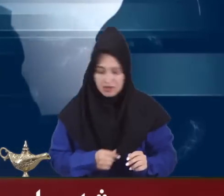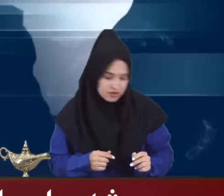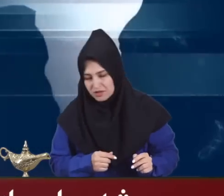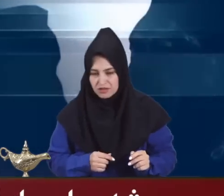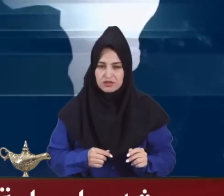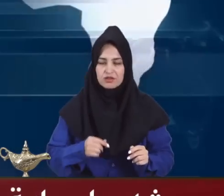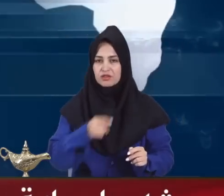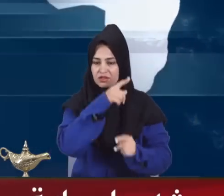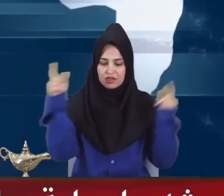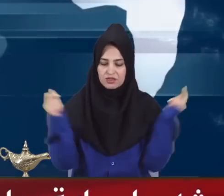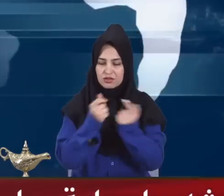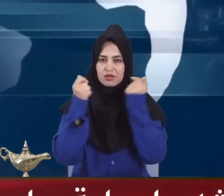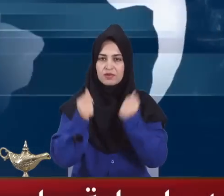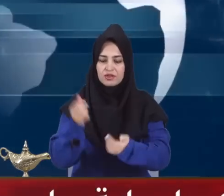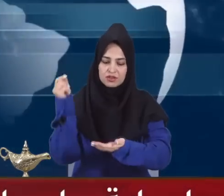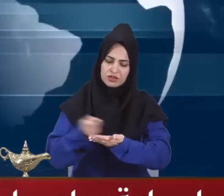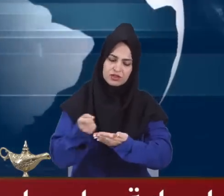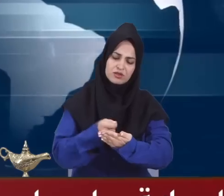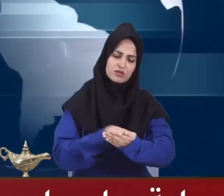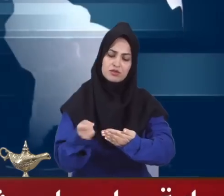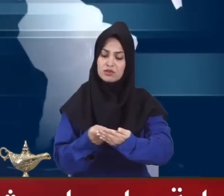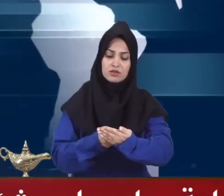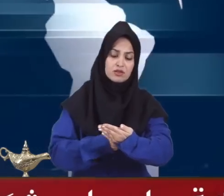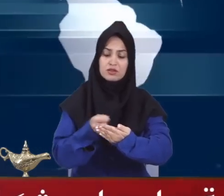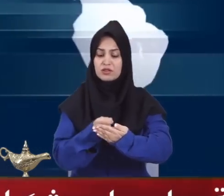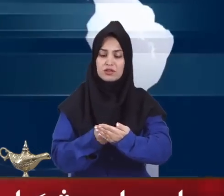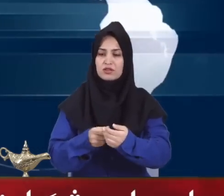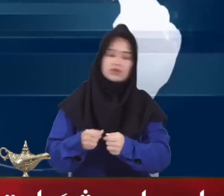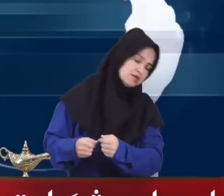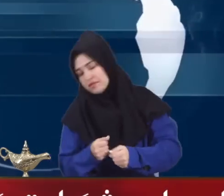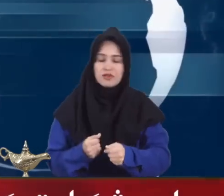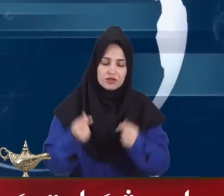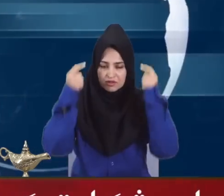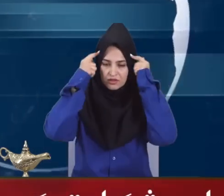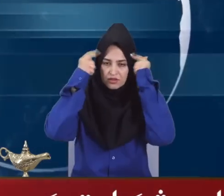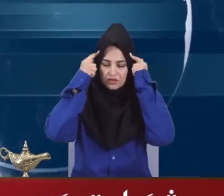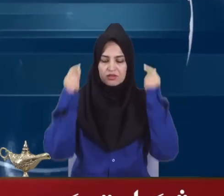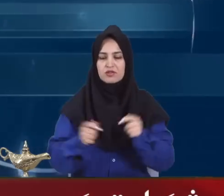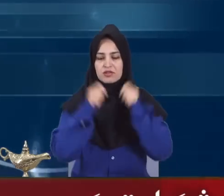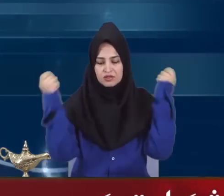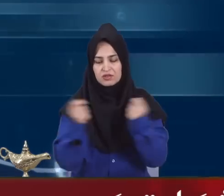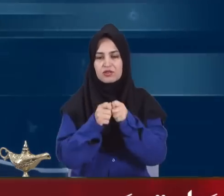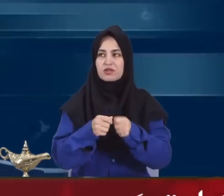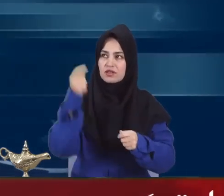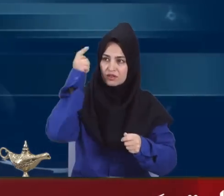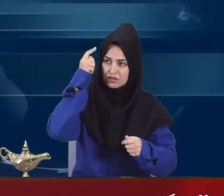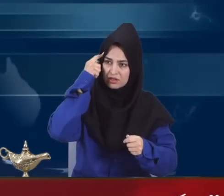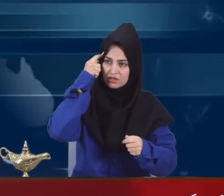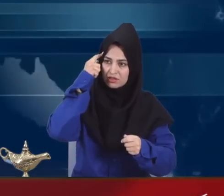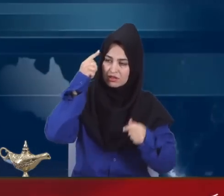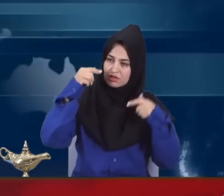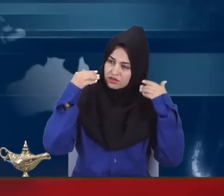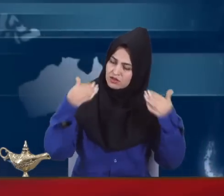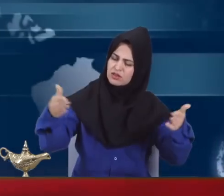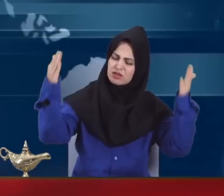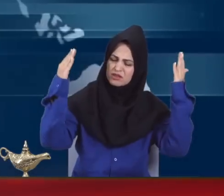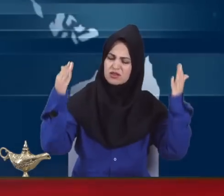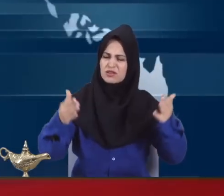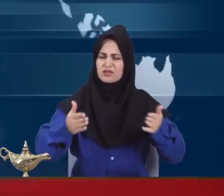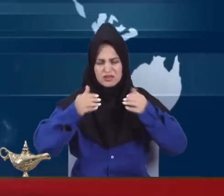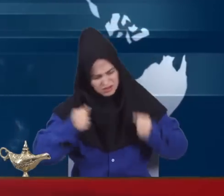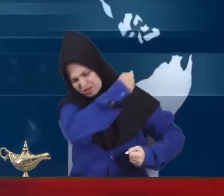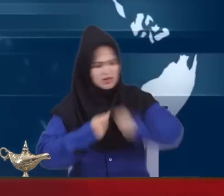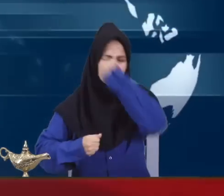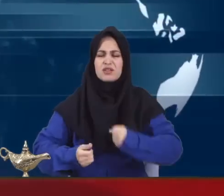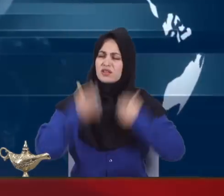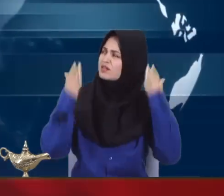کرد. حتی خود علی دایی هم از کله شکایت کرد. اصلا این کله باعث نارضایتی خیلی ها شده. پسر